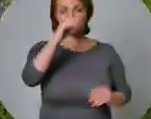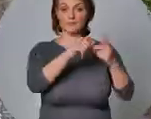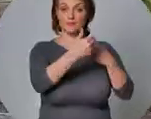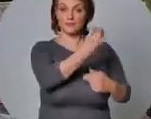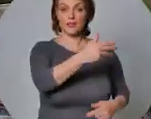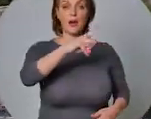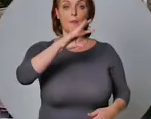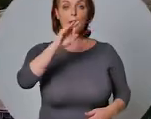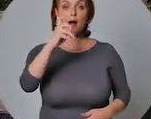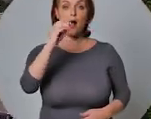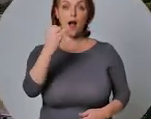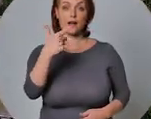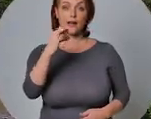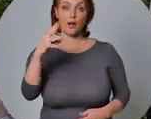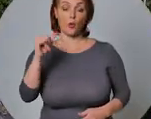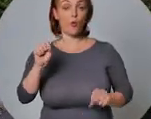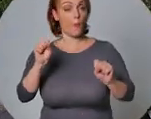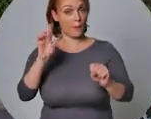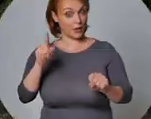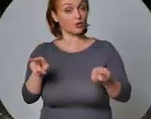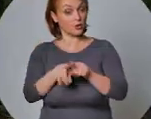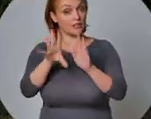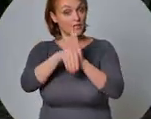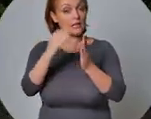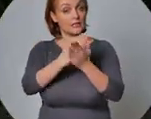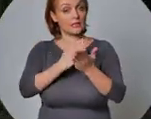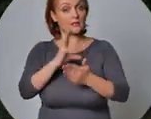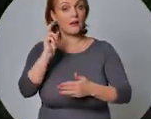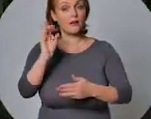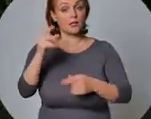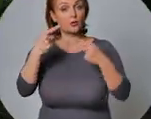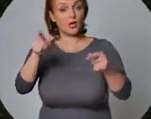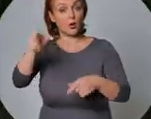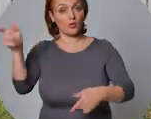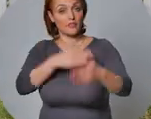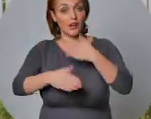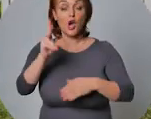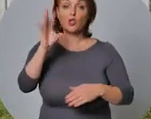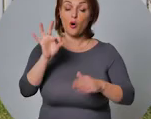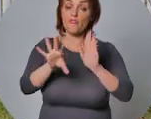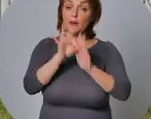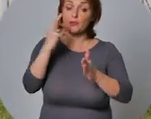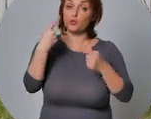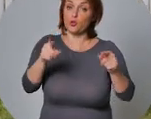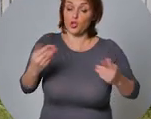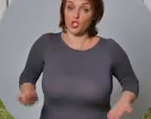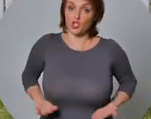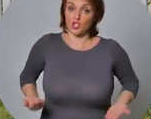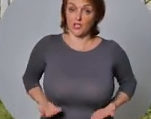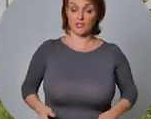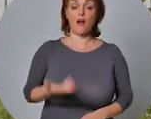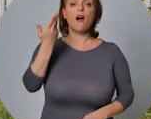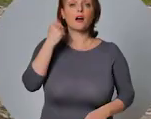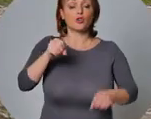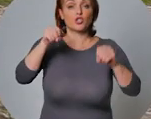Mihai Grecu ar fi putut fi parte din statistică. Tânărul a ales să-și scrie propriul scenariu în momentul în care s-a decis să